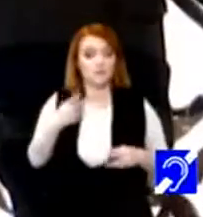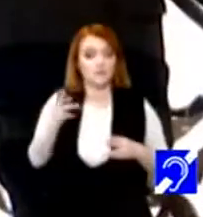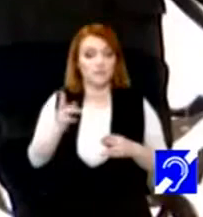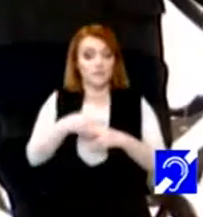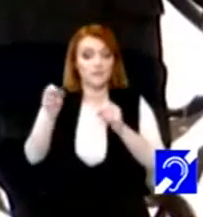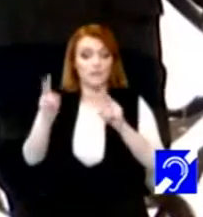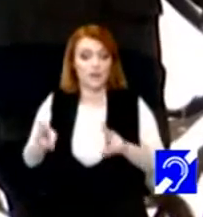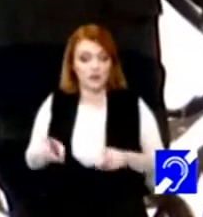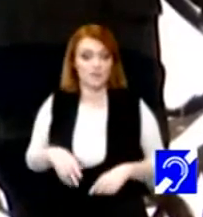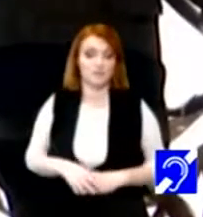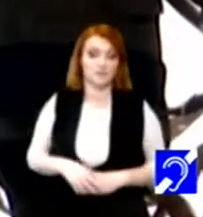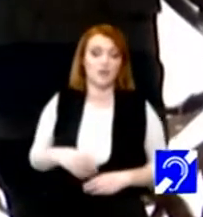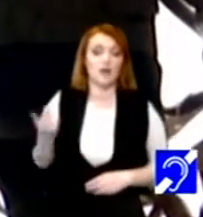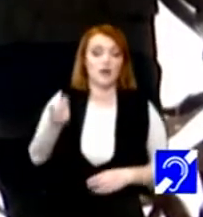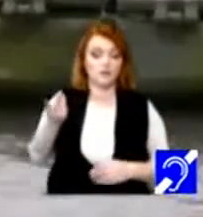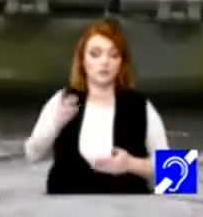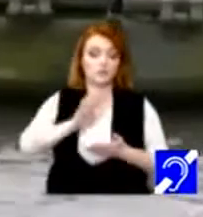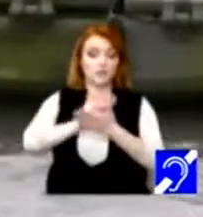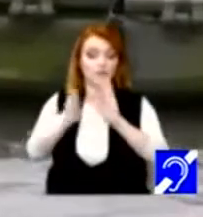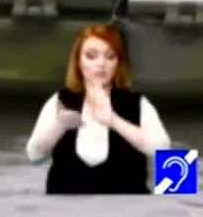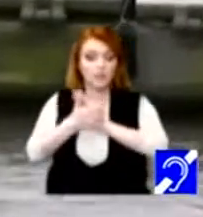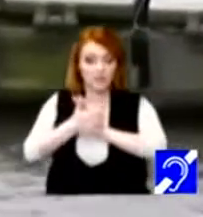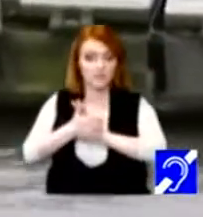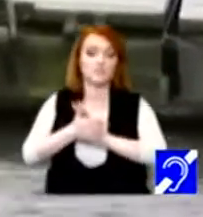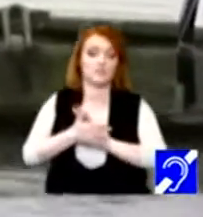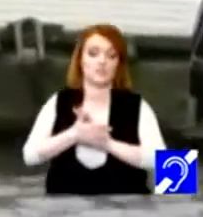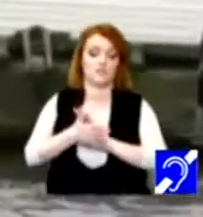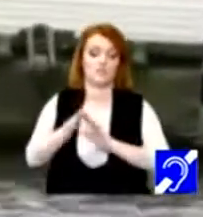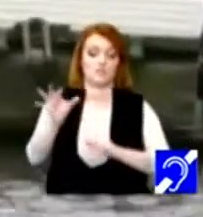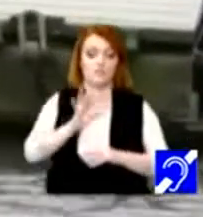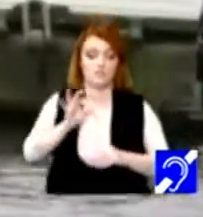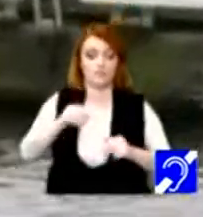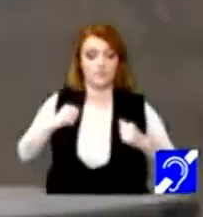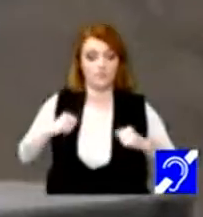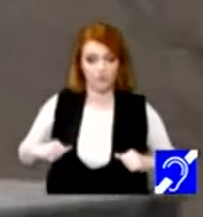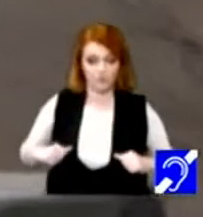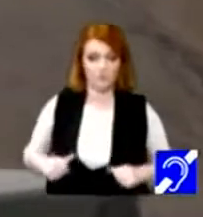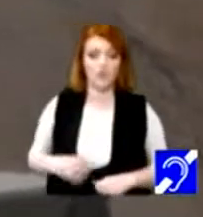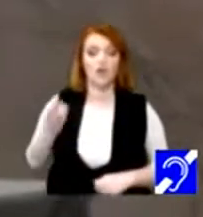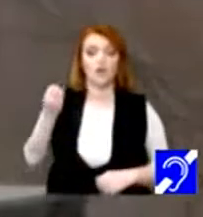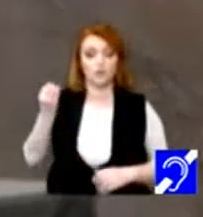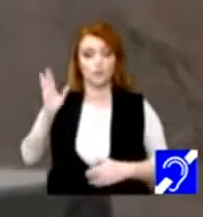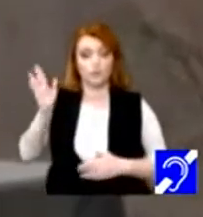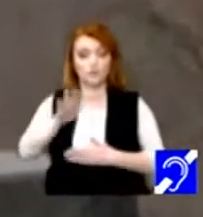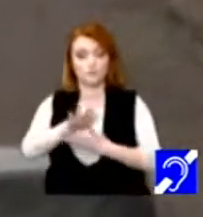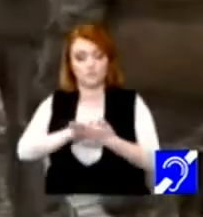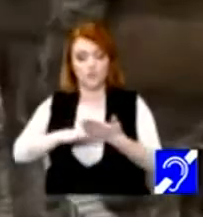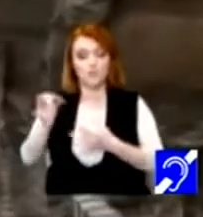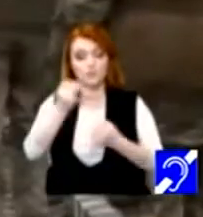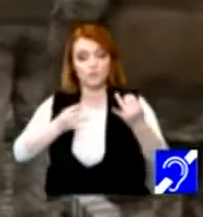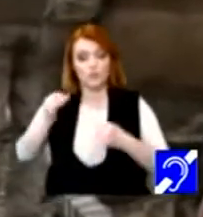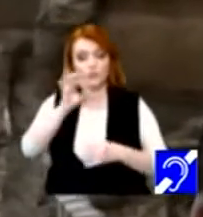negocierea a două tratate de redefinire a echilibrului și arhitecturii de securitate a Europei, care vor fi discutate în curând în cadrul